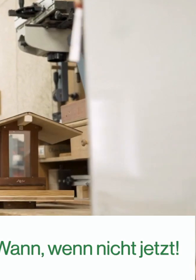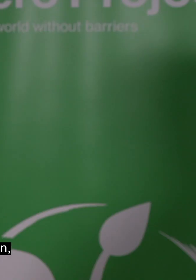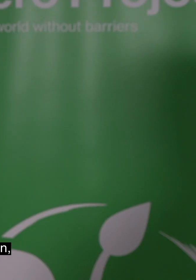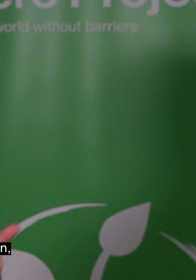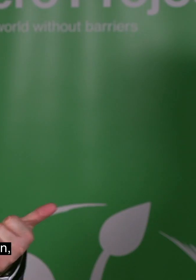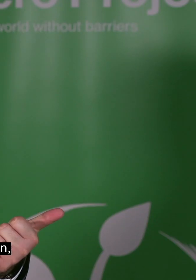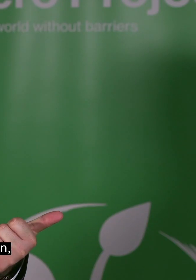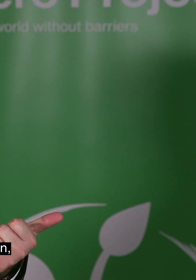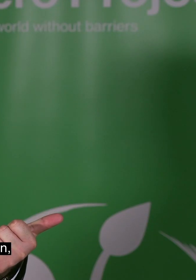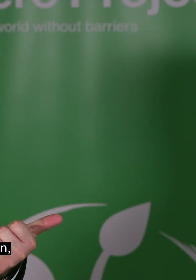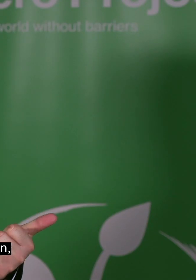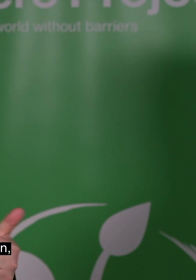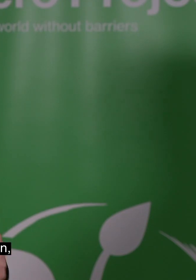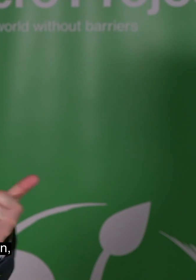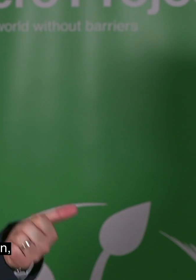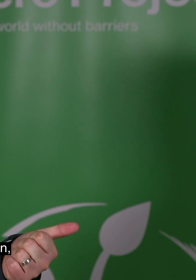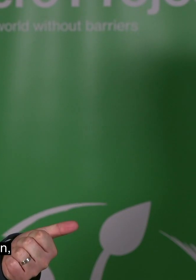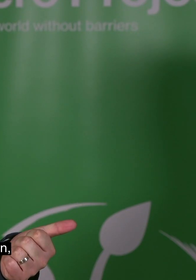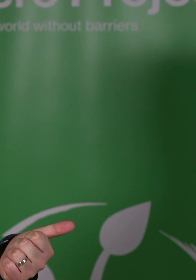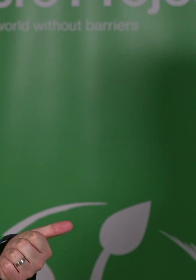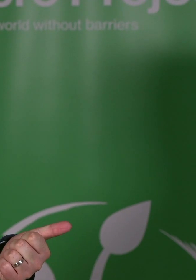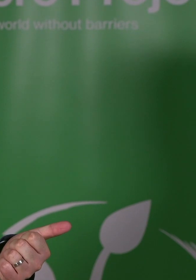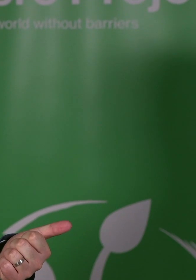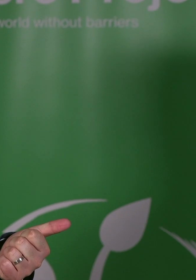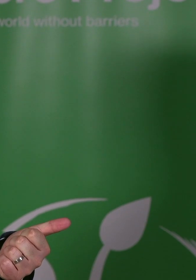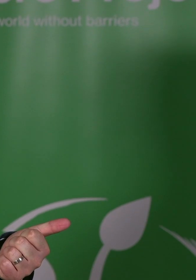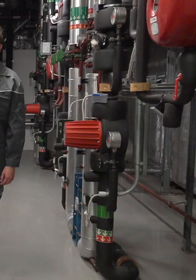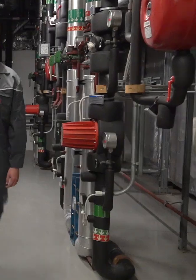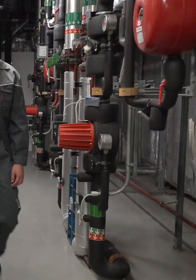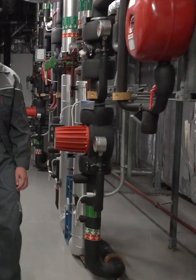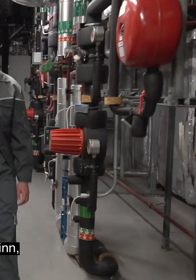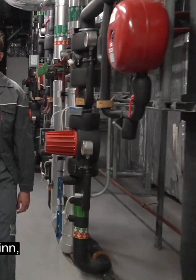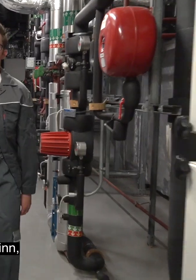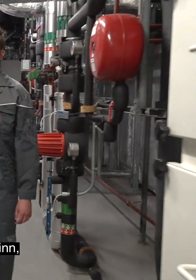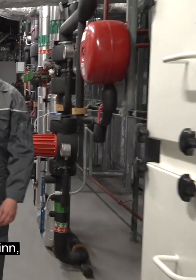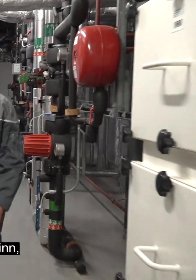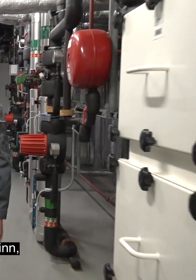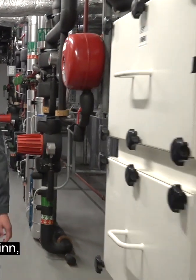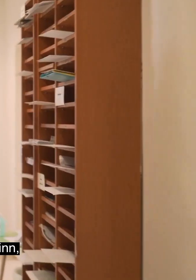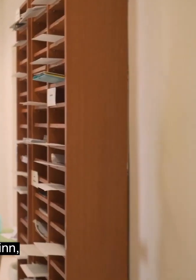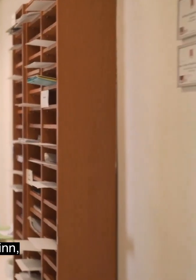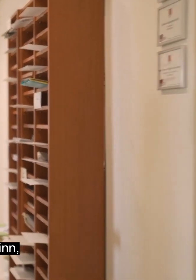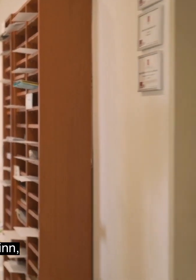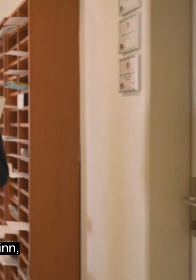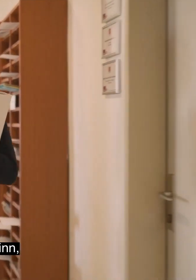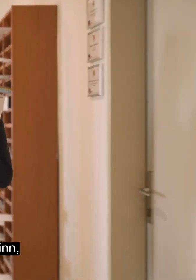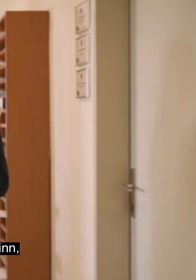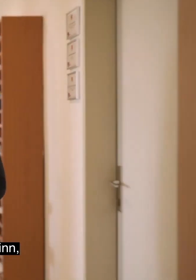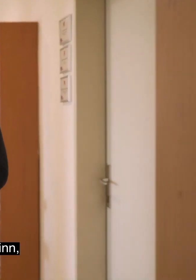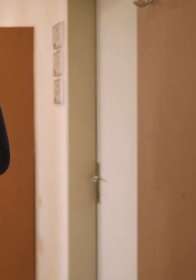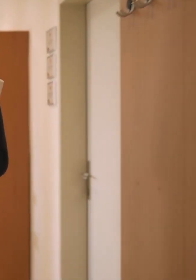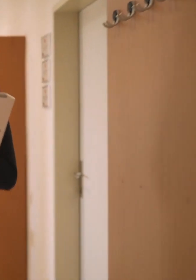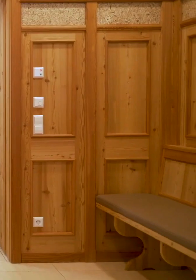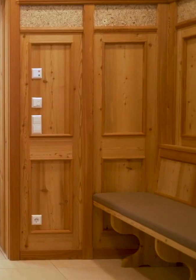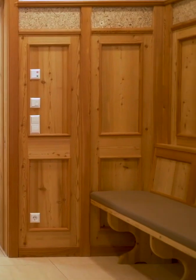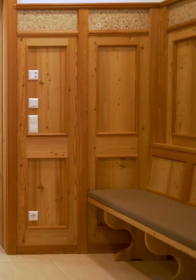Es macht volkswirtschaftlich Sinn, weil es 14 Mal günstiger ist, Menschen mit Behinderung zu beschäftigen. Es macht betriebswirtschaftlich Sinn, weil 15% der